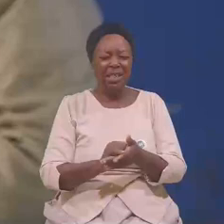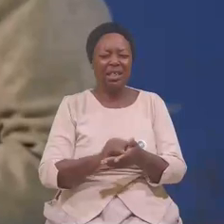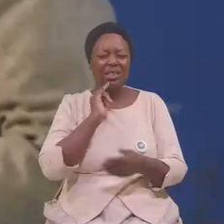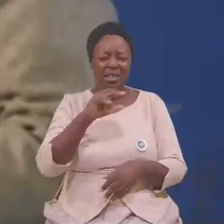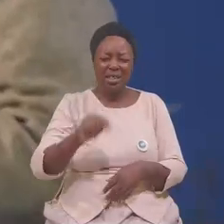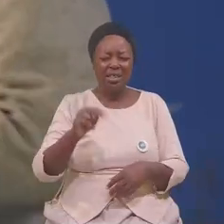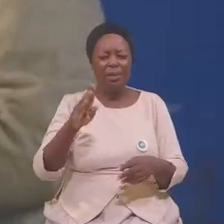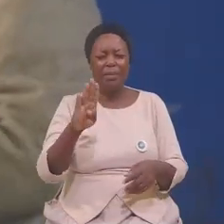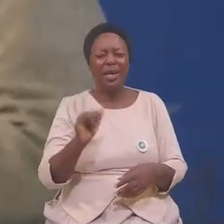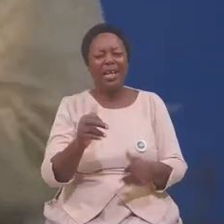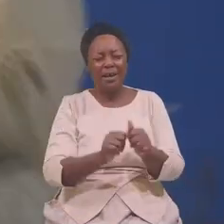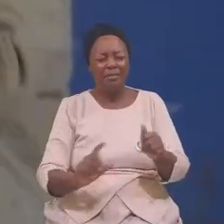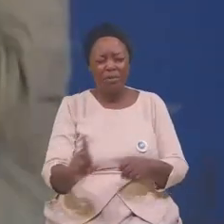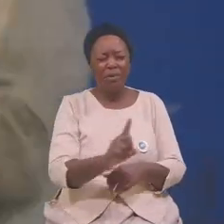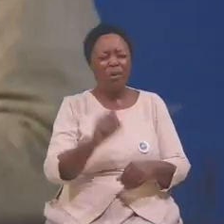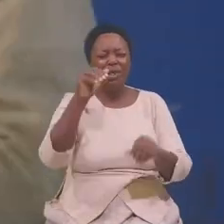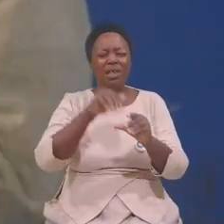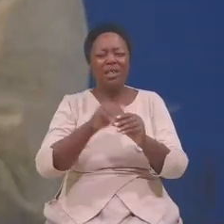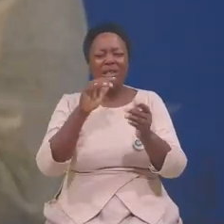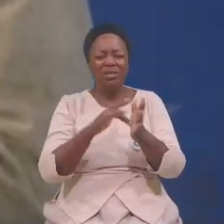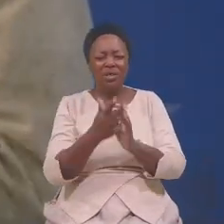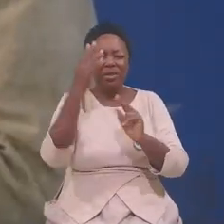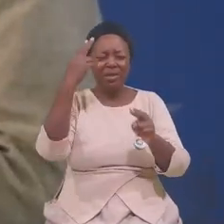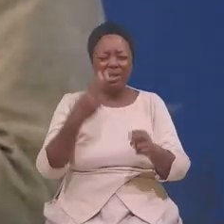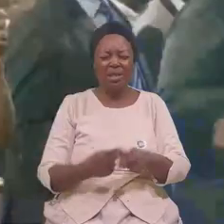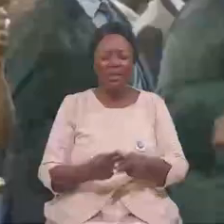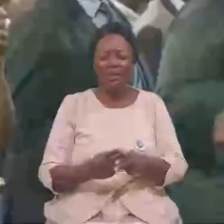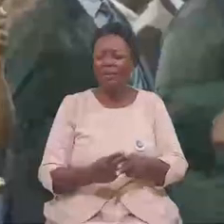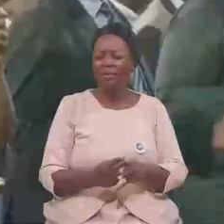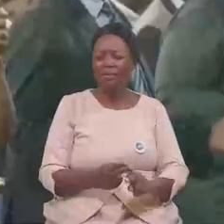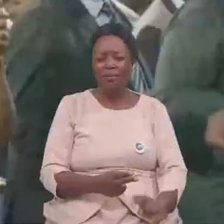nécessaire pour chacun au nom de Jésus.